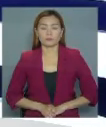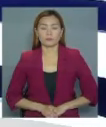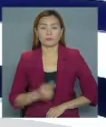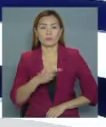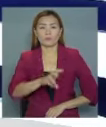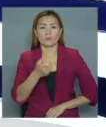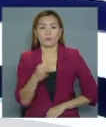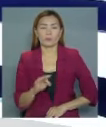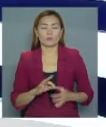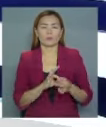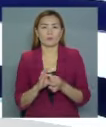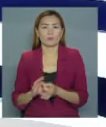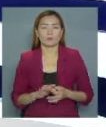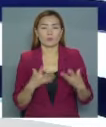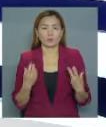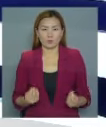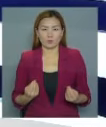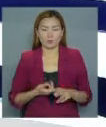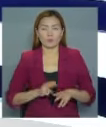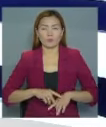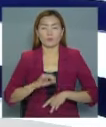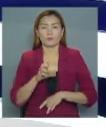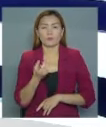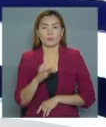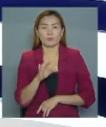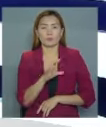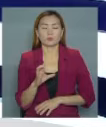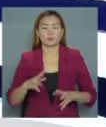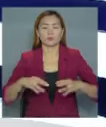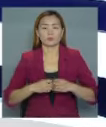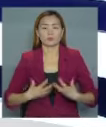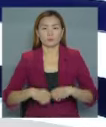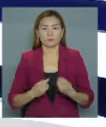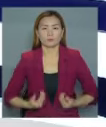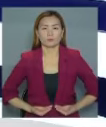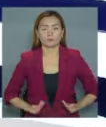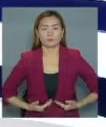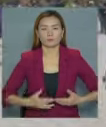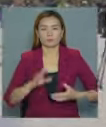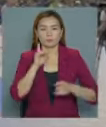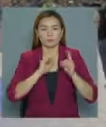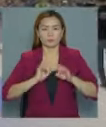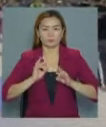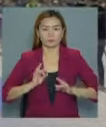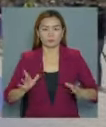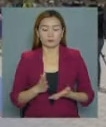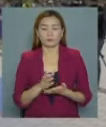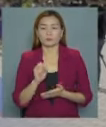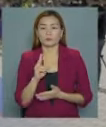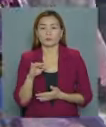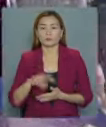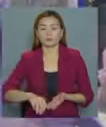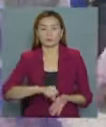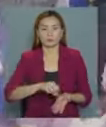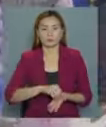1 мамыр ынтымак бирлик күнү. Осы орайда Бибарыс алаңында бир шаңырак астында атты салтанатты шара өттү. Шарага облыс акимы Серик